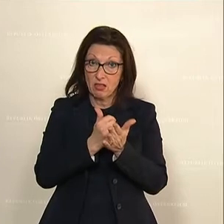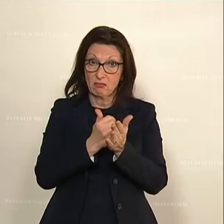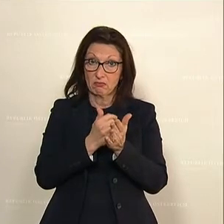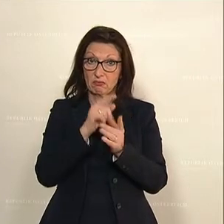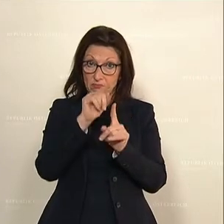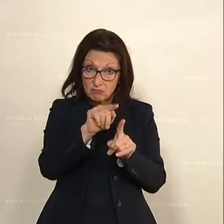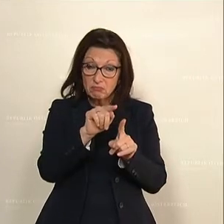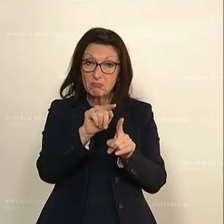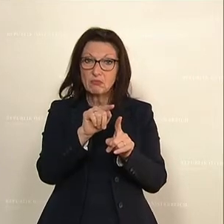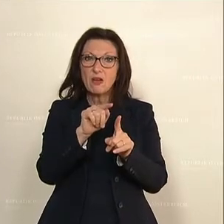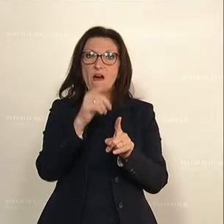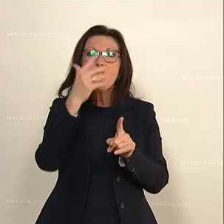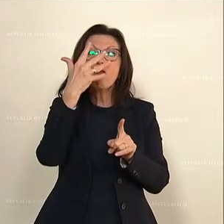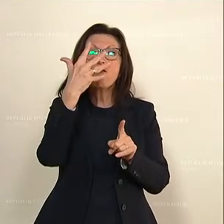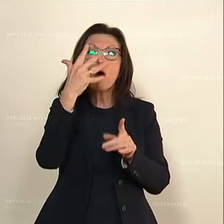werden